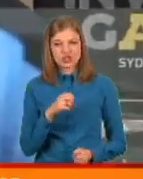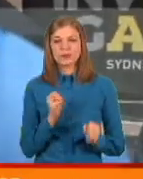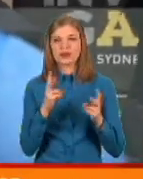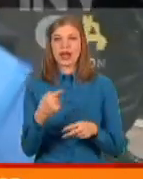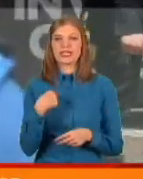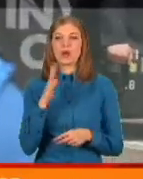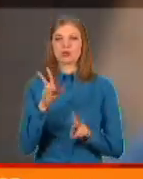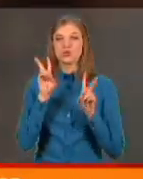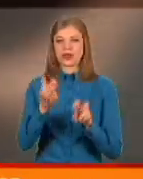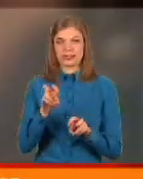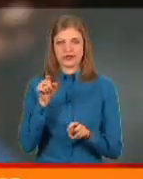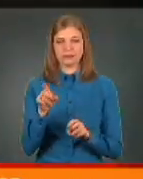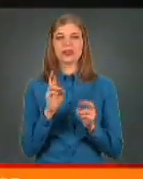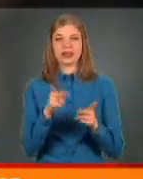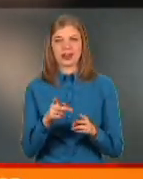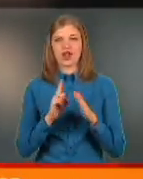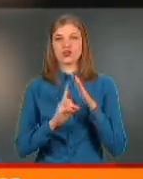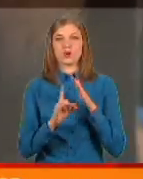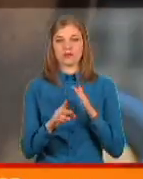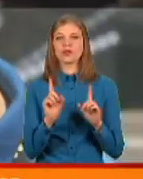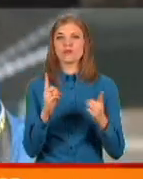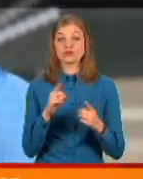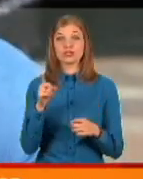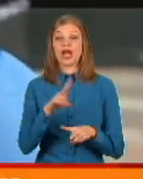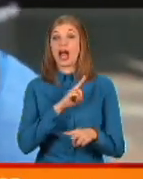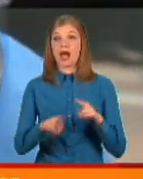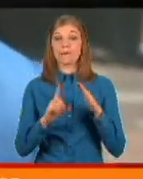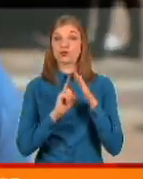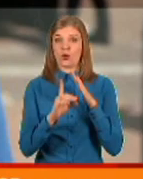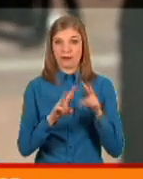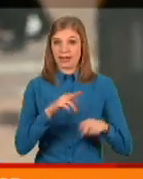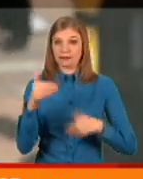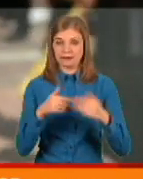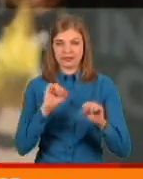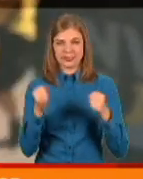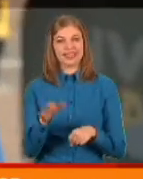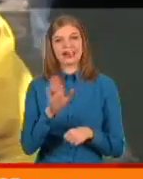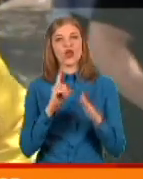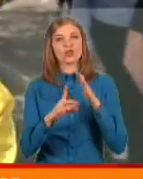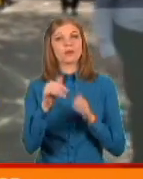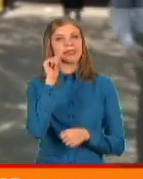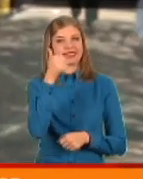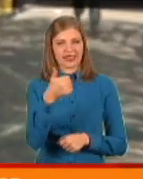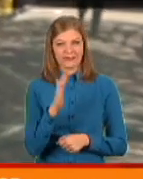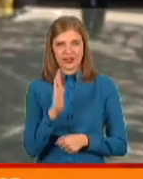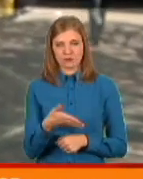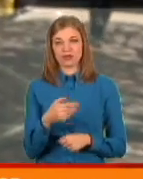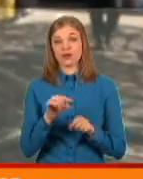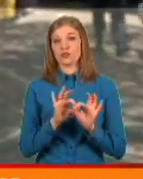як я буду називати тебе в сюжеті? Як? Торпеда. Чого? Тому що ти прям як торпеда плив. Та ні, торпеда завтра буде. Чудові